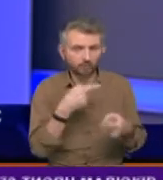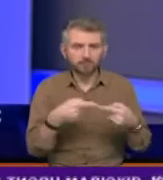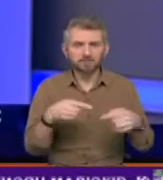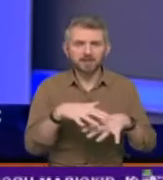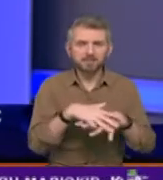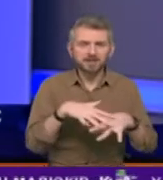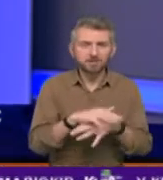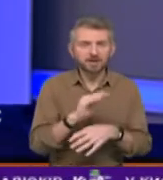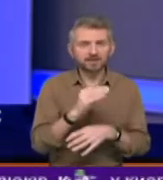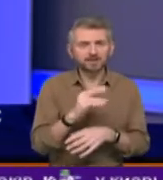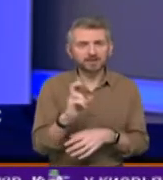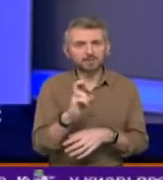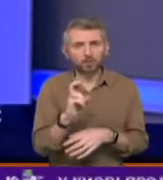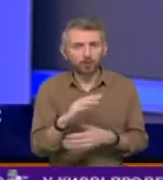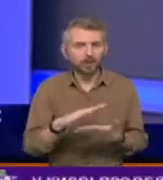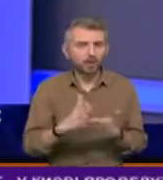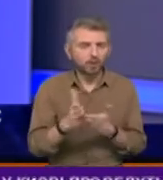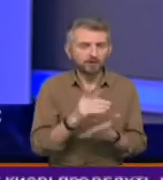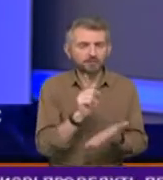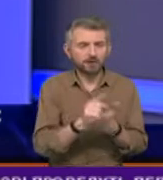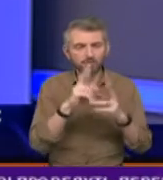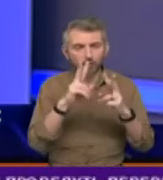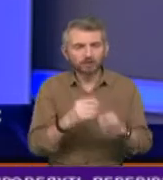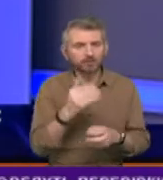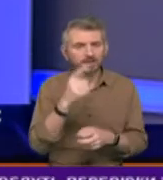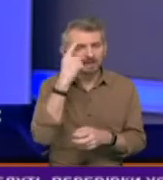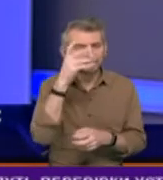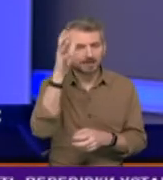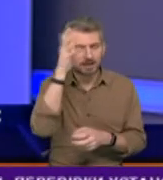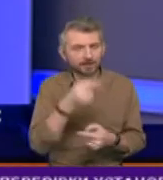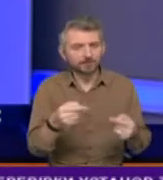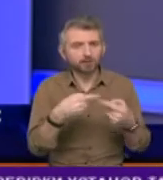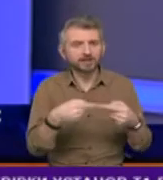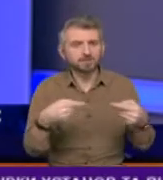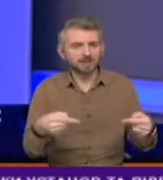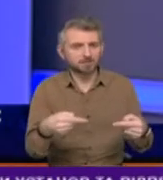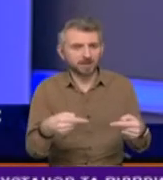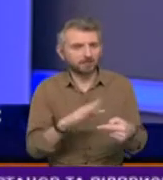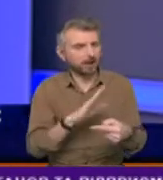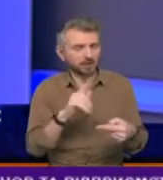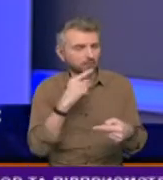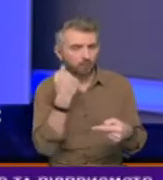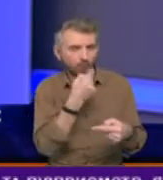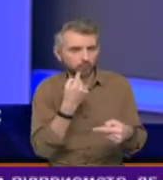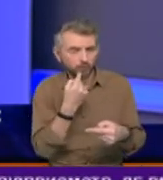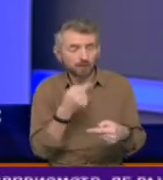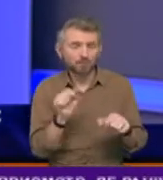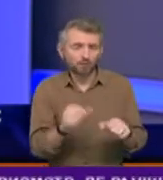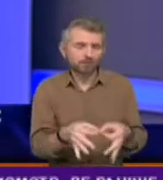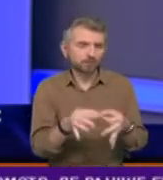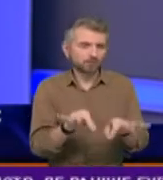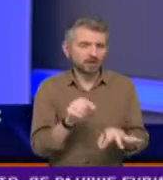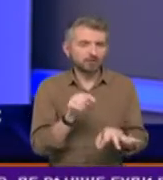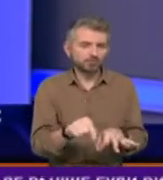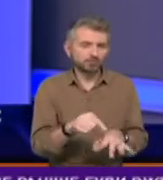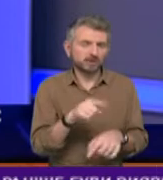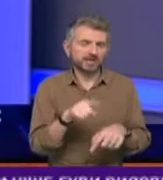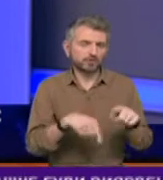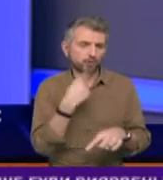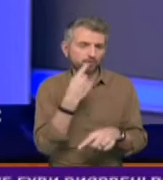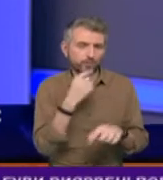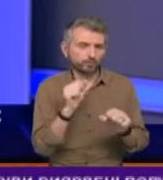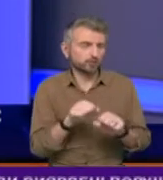нормальним, і дай Боже, щоб син ваш повернувся навчатися. Найголовніше, що ви почули, що ЗНО, напевно, що складати не потрібно. Але і